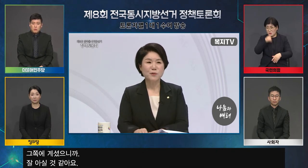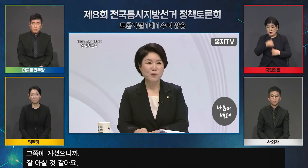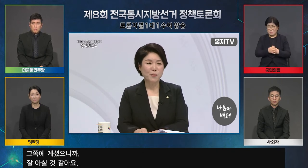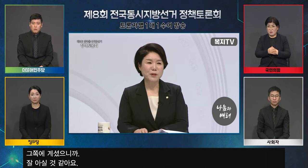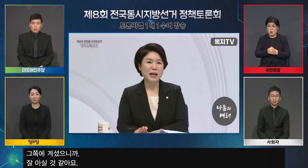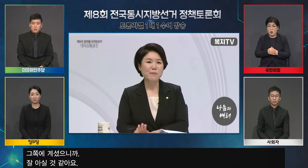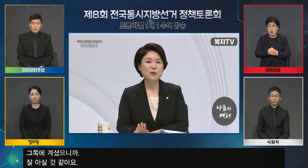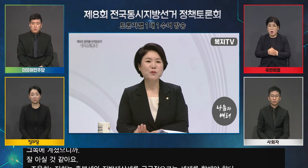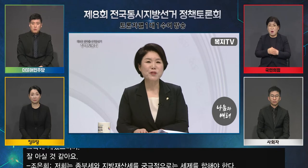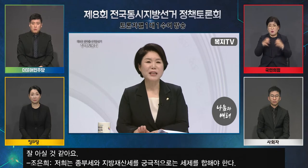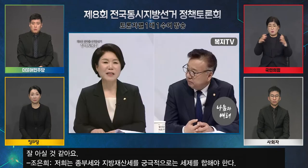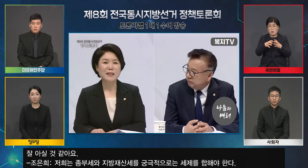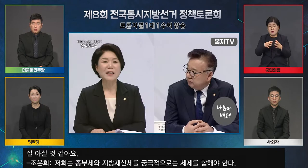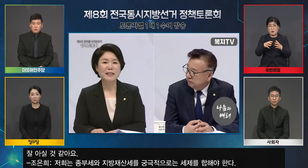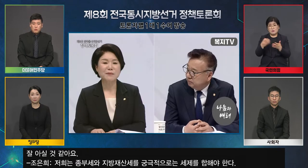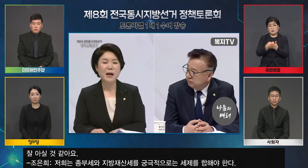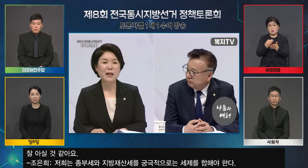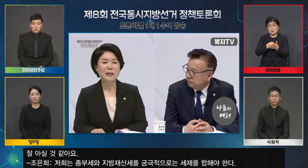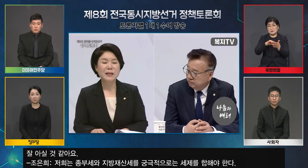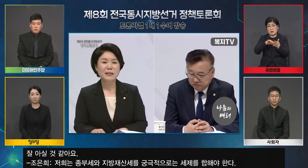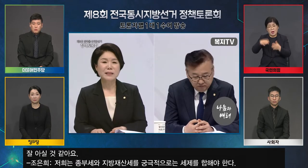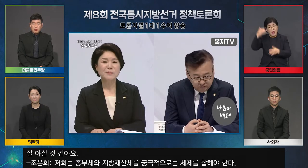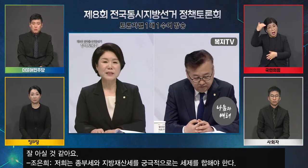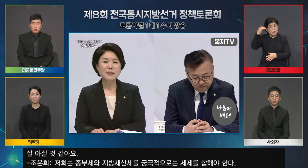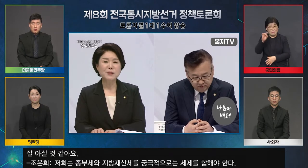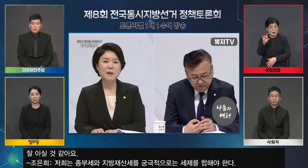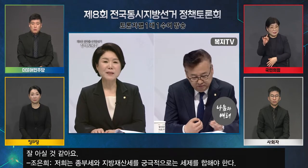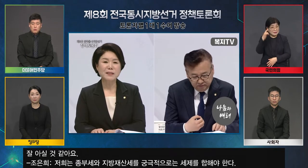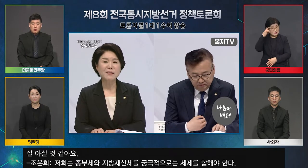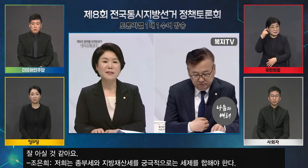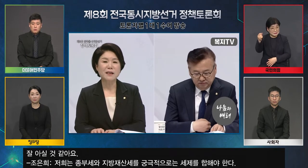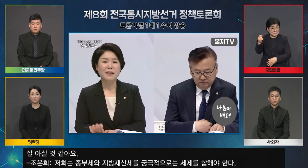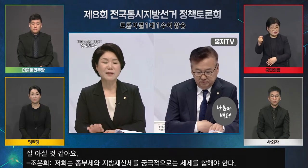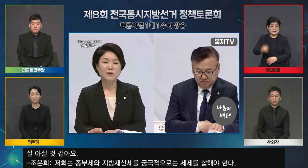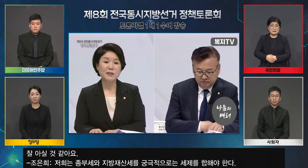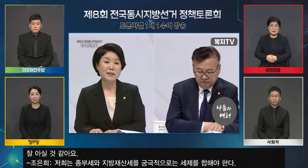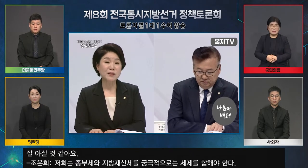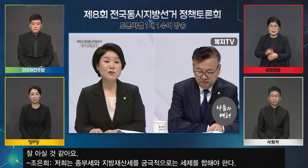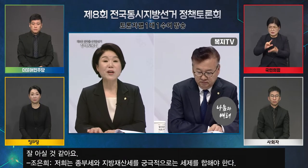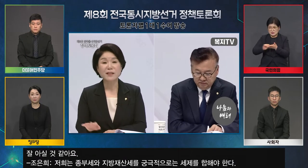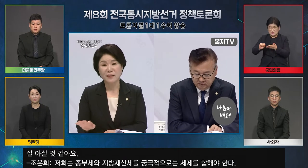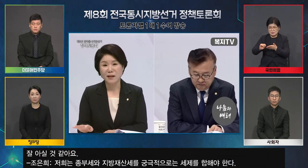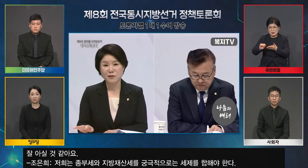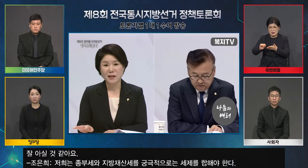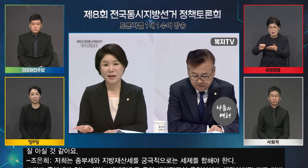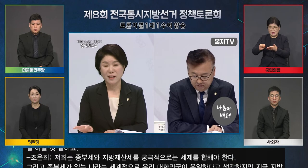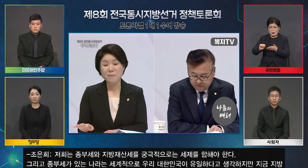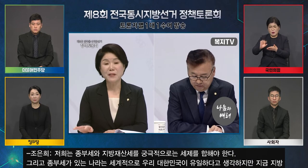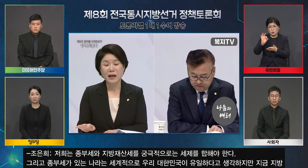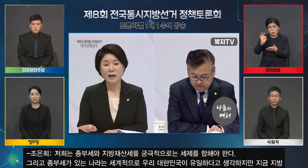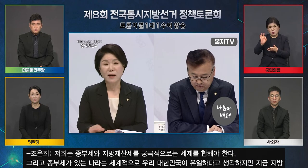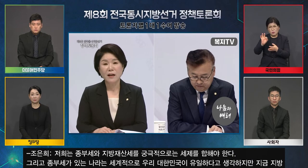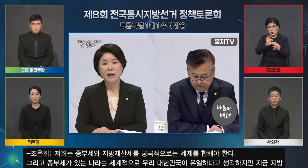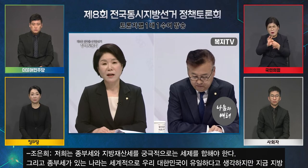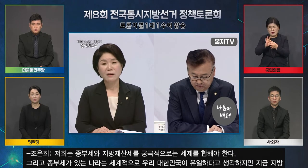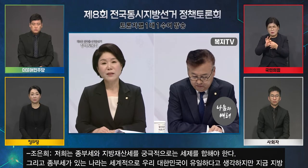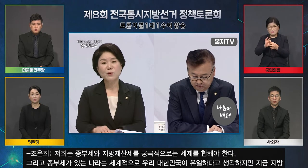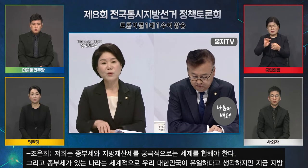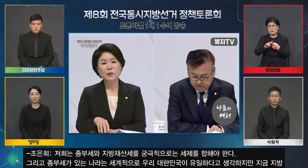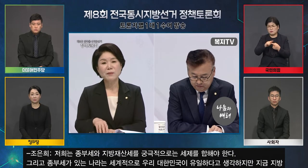세계적으로 우리 대한민국 유일하다고 생각하지만 지금 지방재정을 생각해서 굉장히 신중해야 된다고 생각합니다.